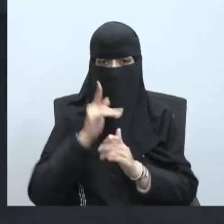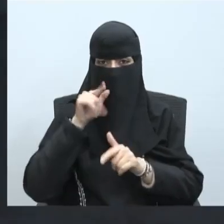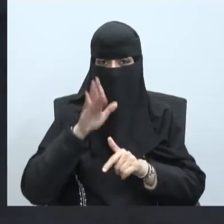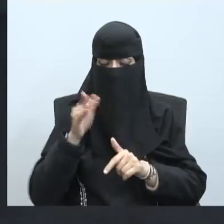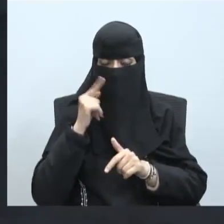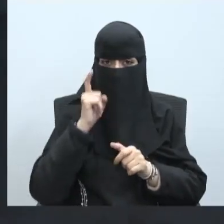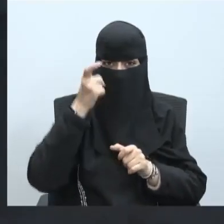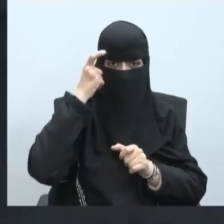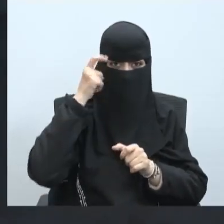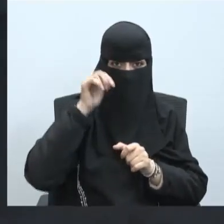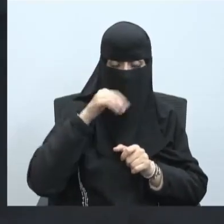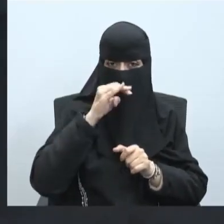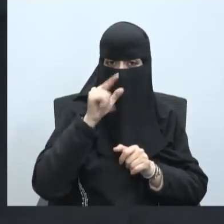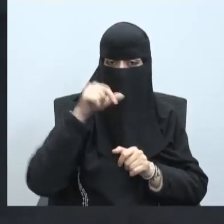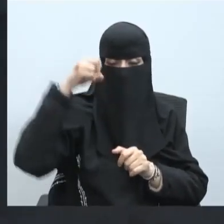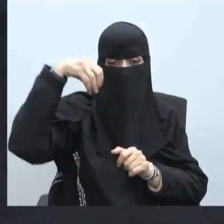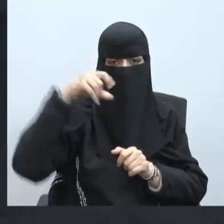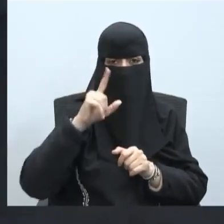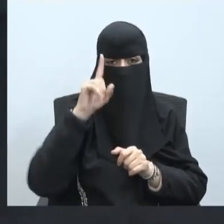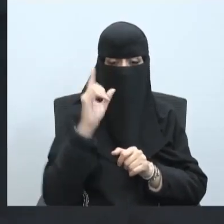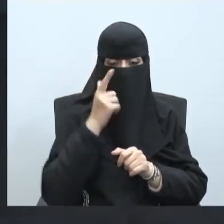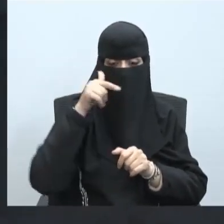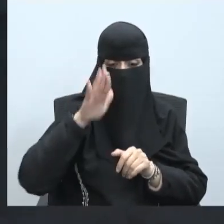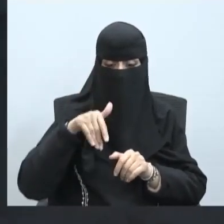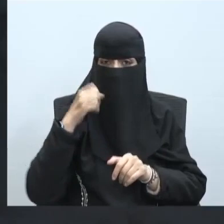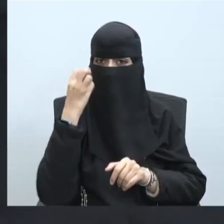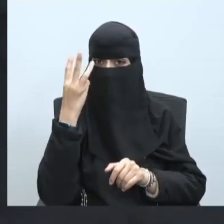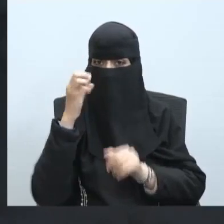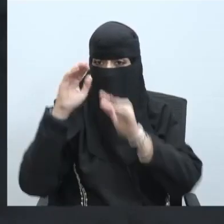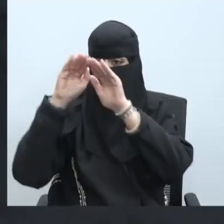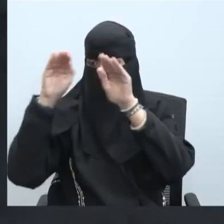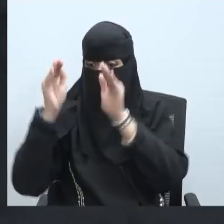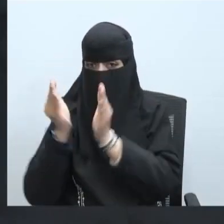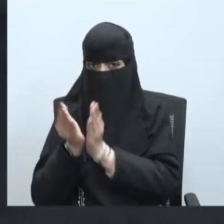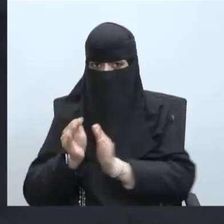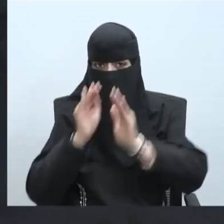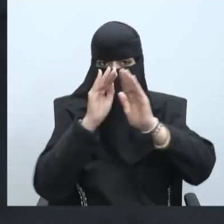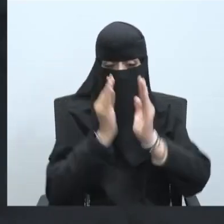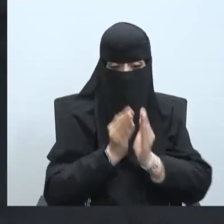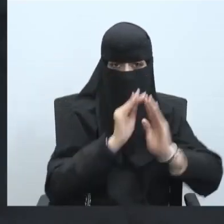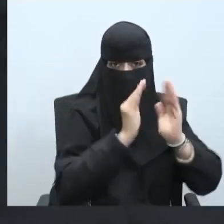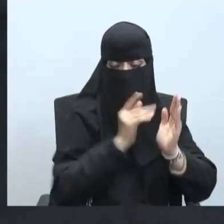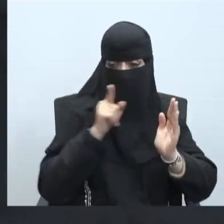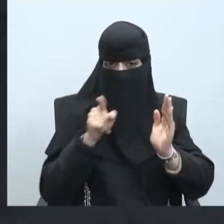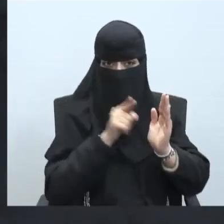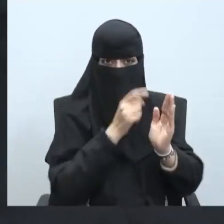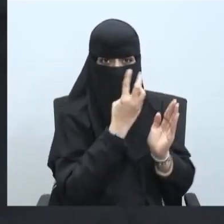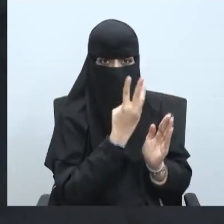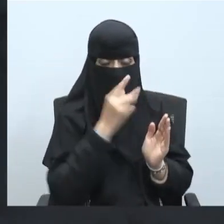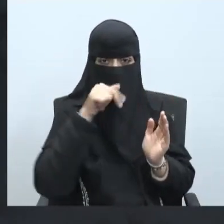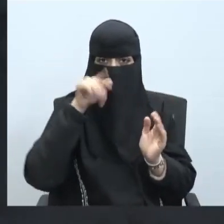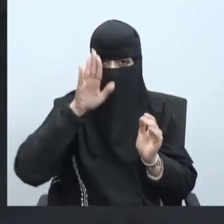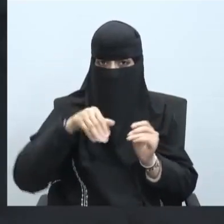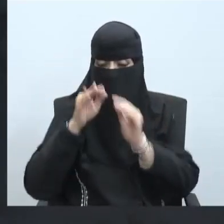وصلت الاجابه بارك الله فيكم لدينا ثلاث مزهريات كل مزهريه بها عشر وردات